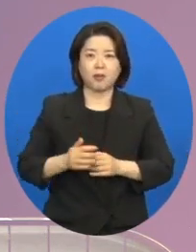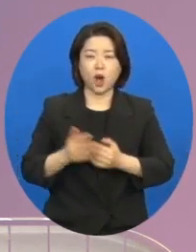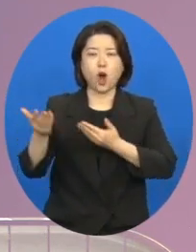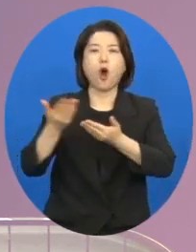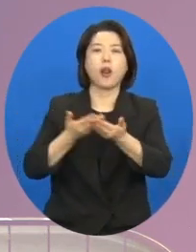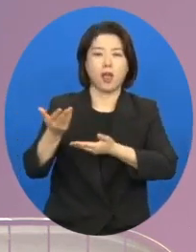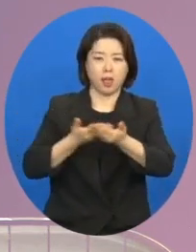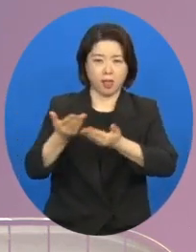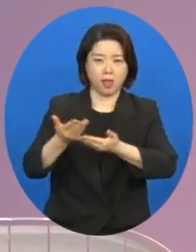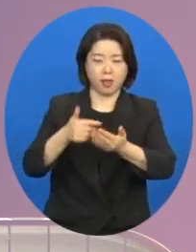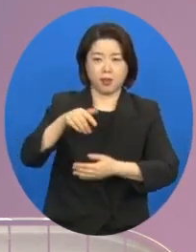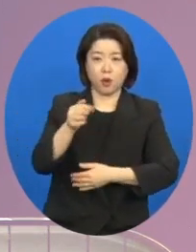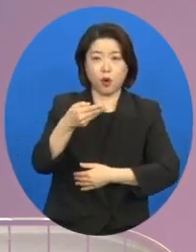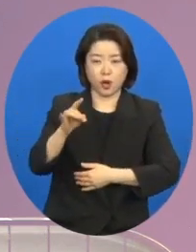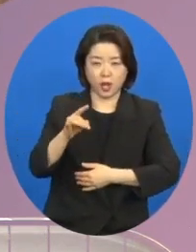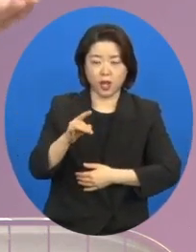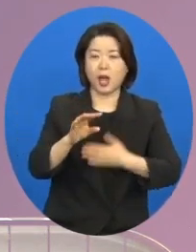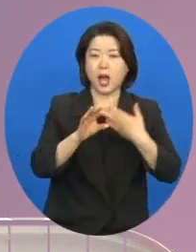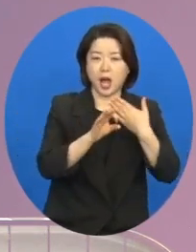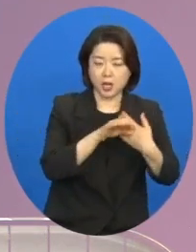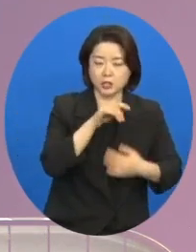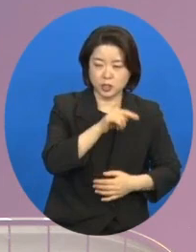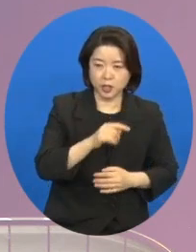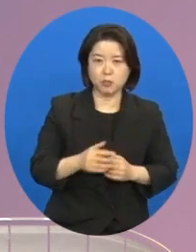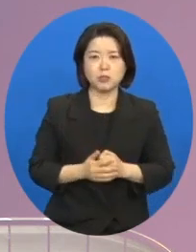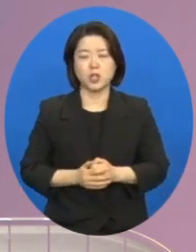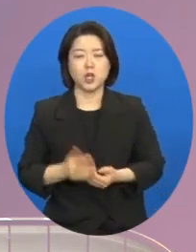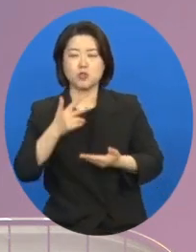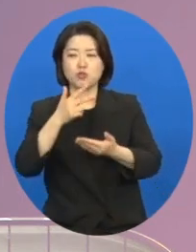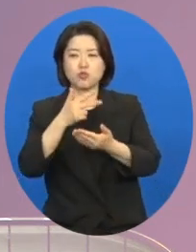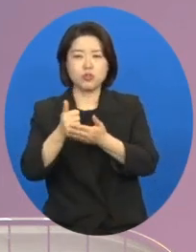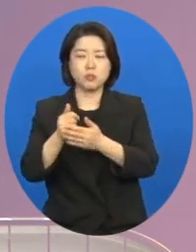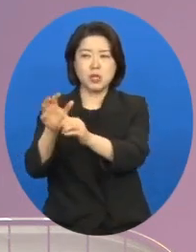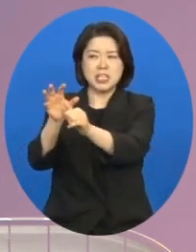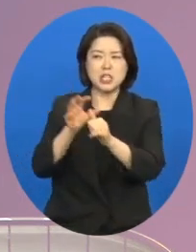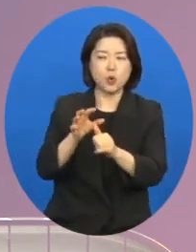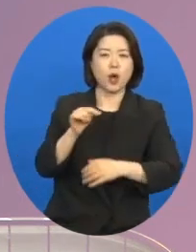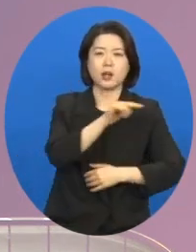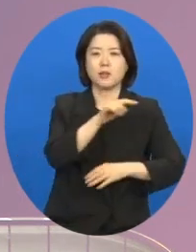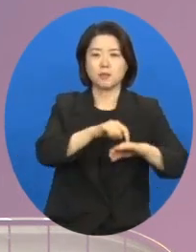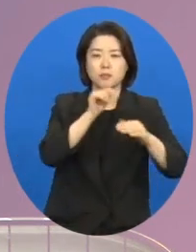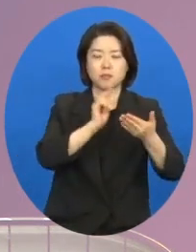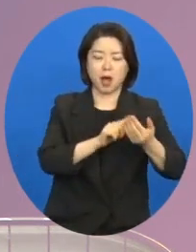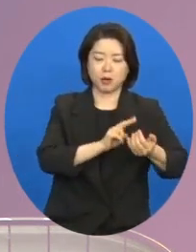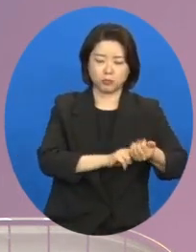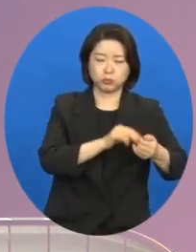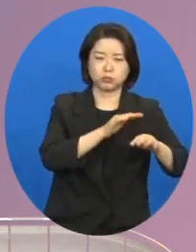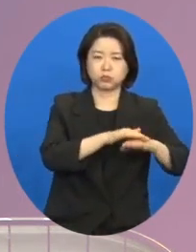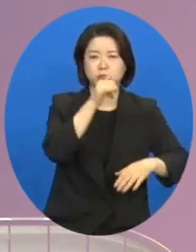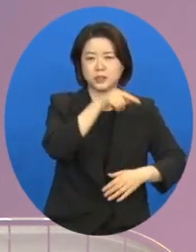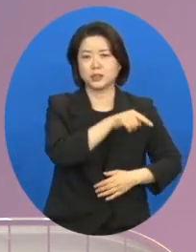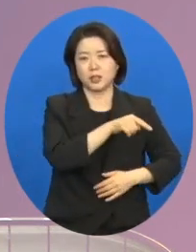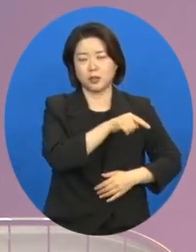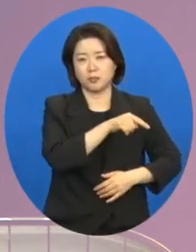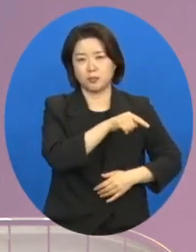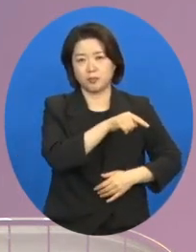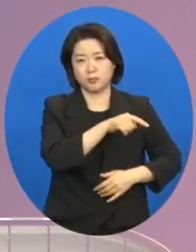그래서 주님을 사랑하기보다는 주님을 사용하고 주님을 이용하려는 그 마음이 숨겨져 있는 사람입니다.